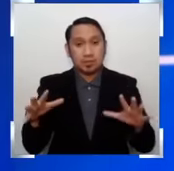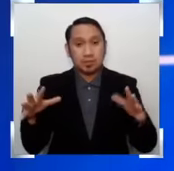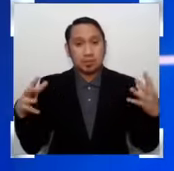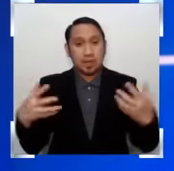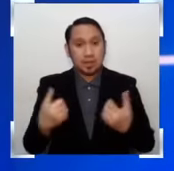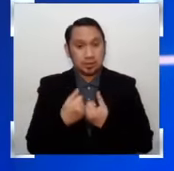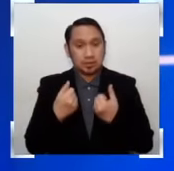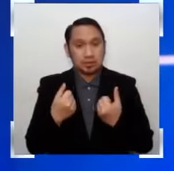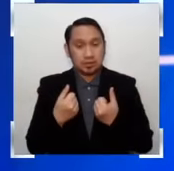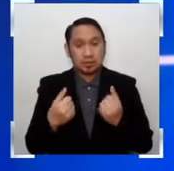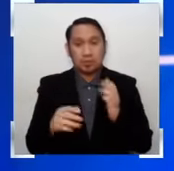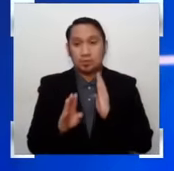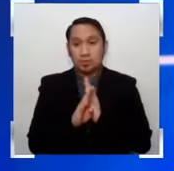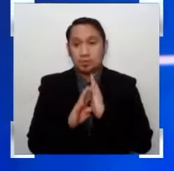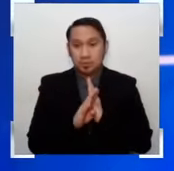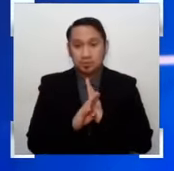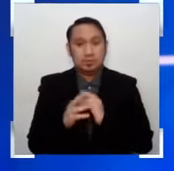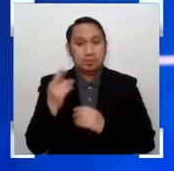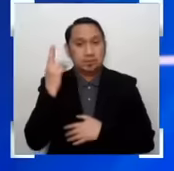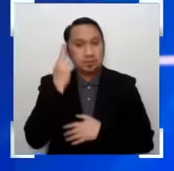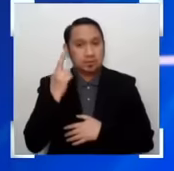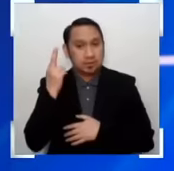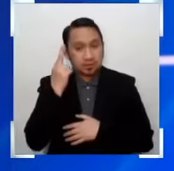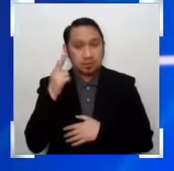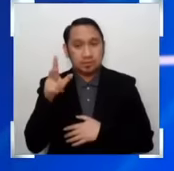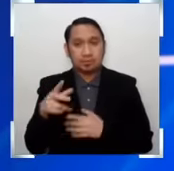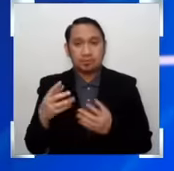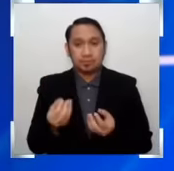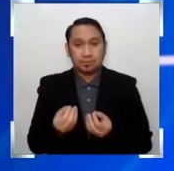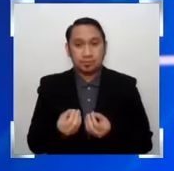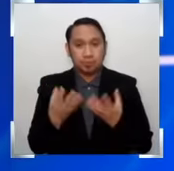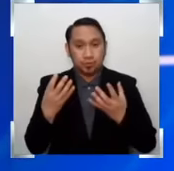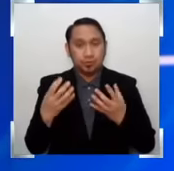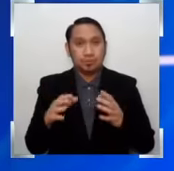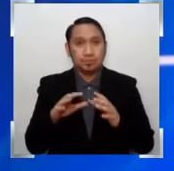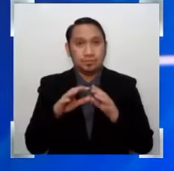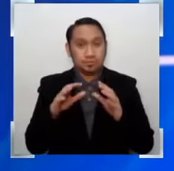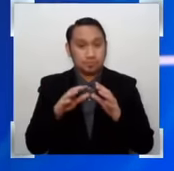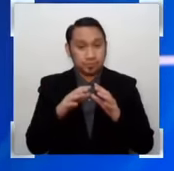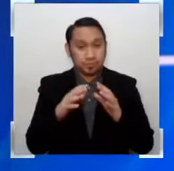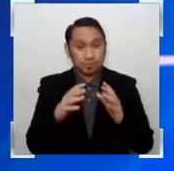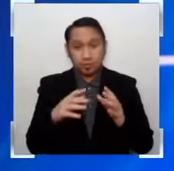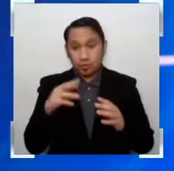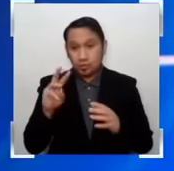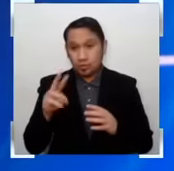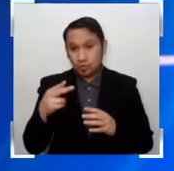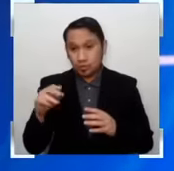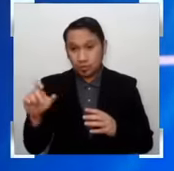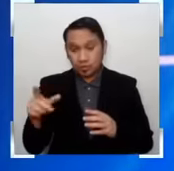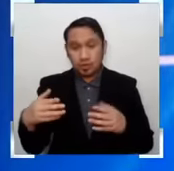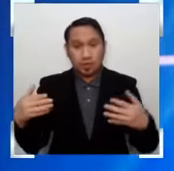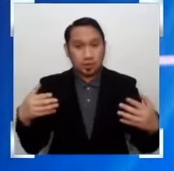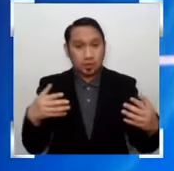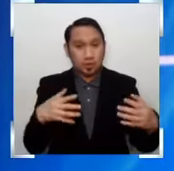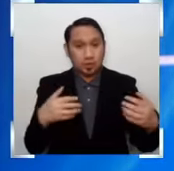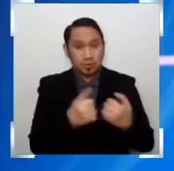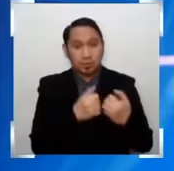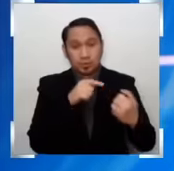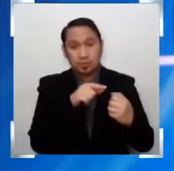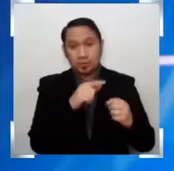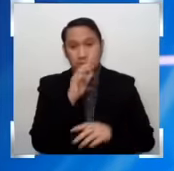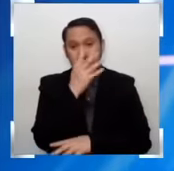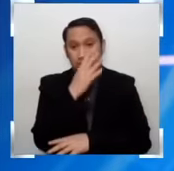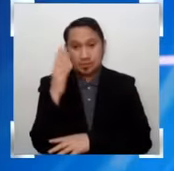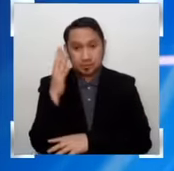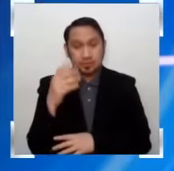bus. Ang dahilan, pumutok ang gulong at nawalan ng preno kaya binangga na lang ng driver ang bus sa puno. Saksi,